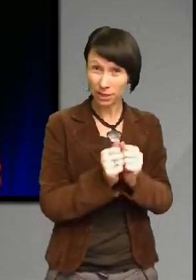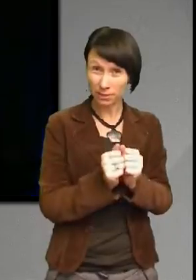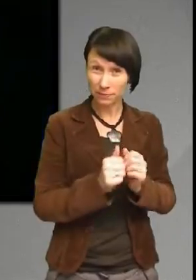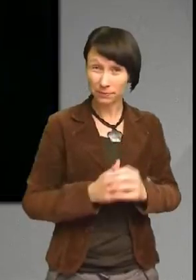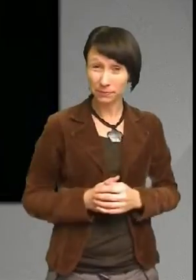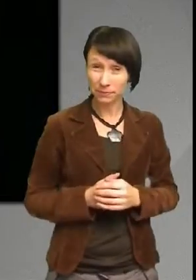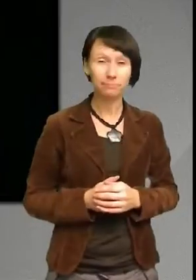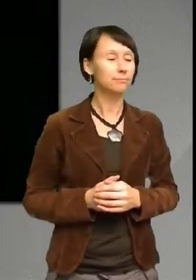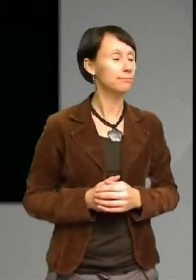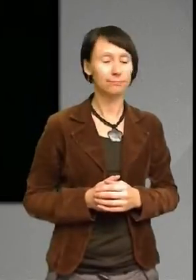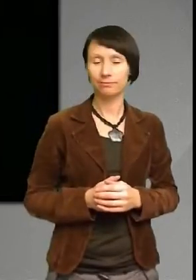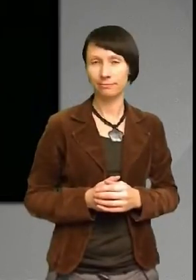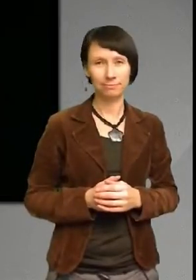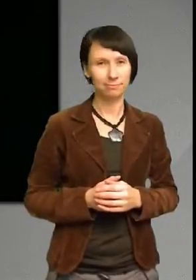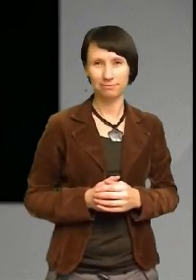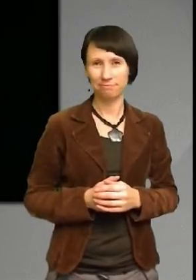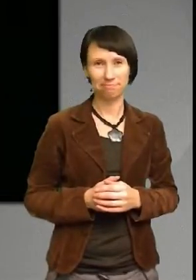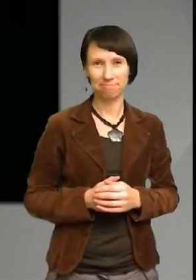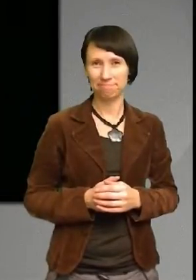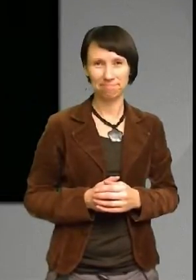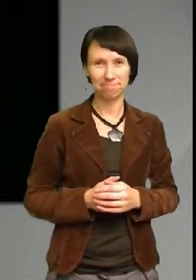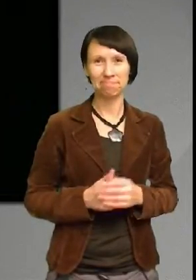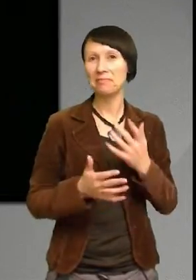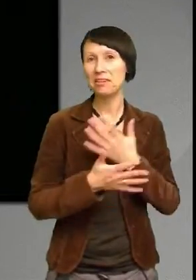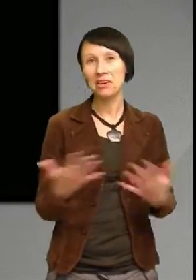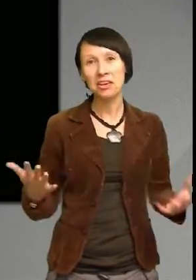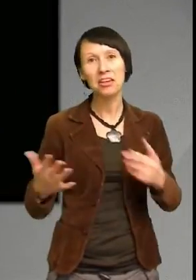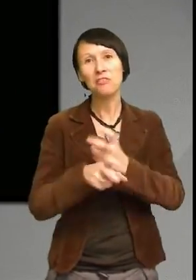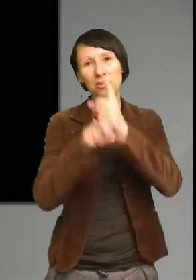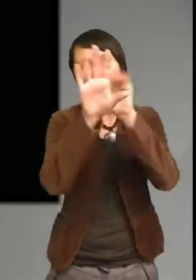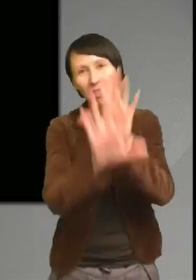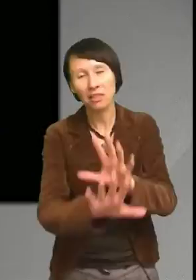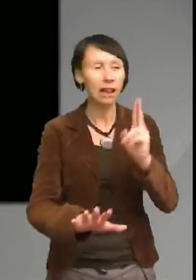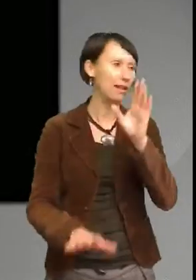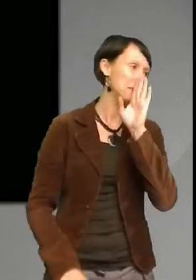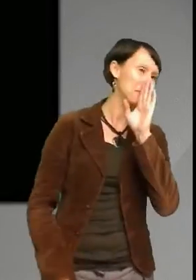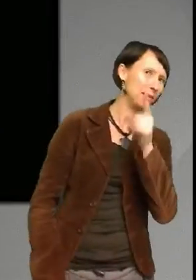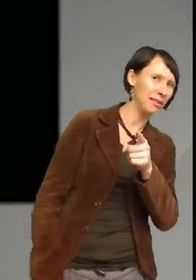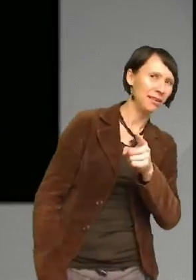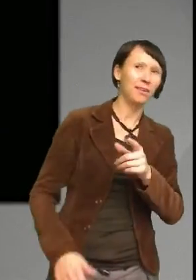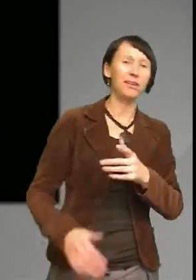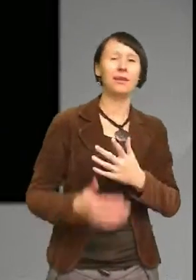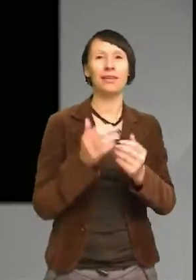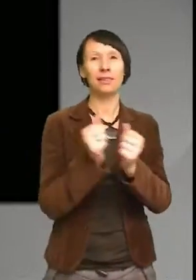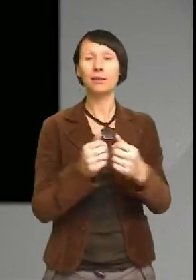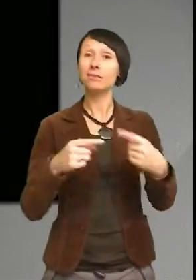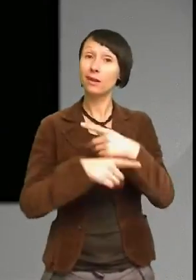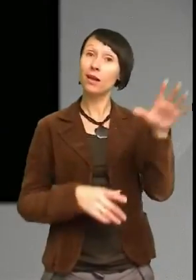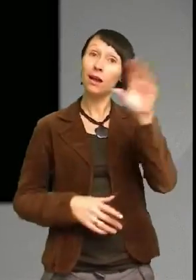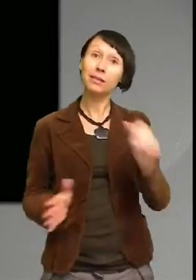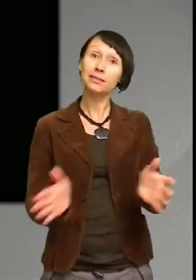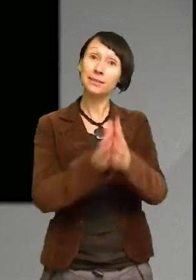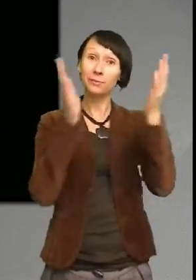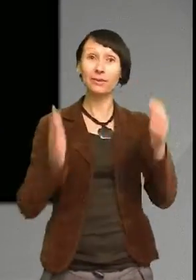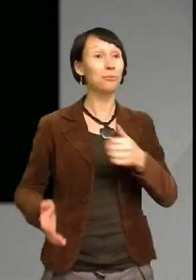Det gjorde de inte heller. Där var det inga hemlighetsmakerier eller viskningar. Utan där började alla samtidigt